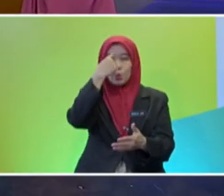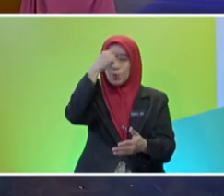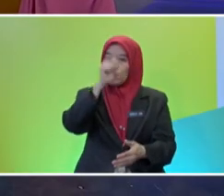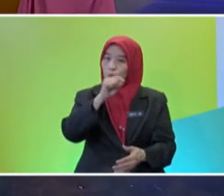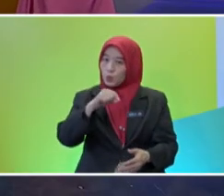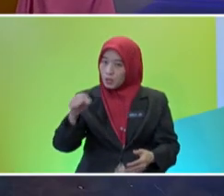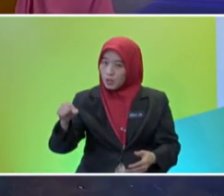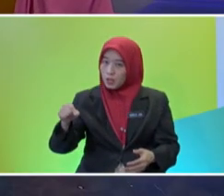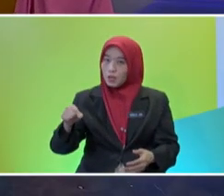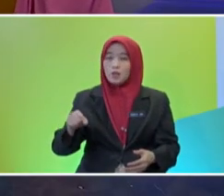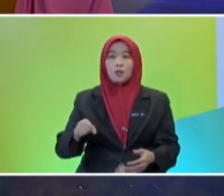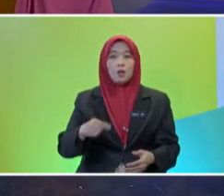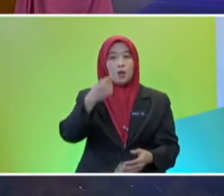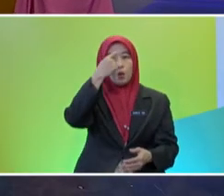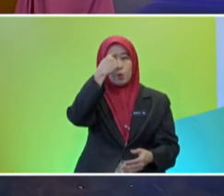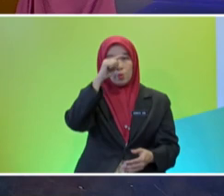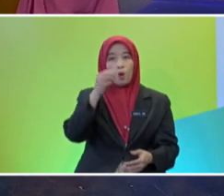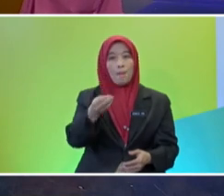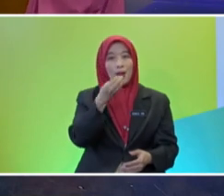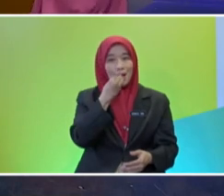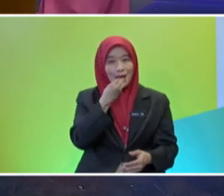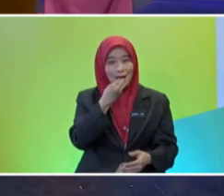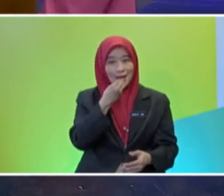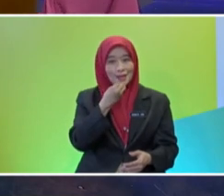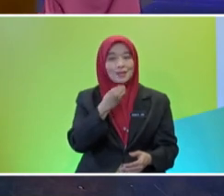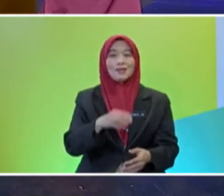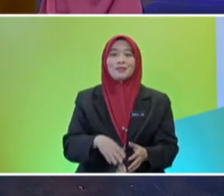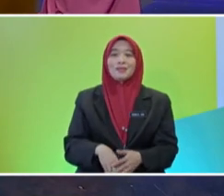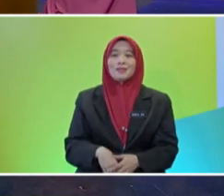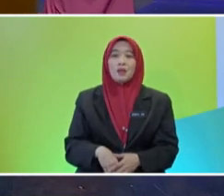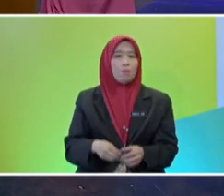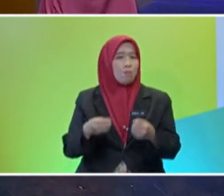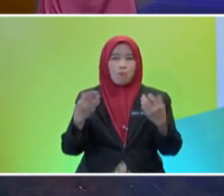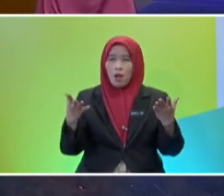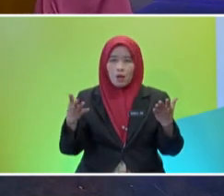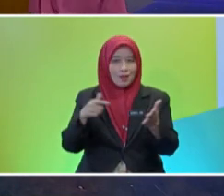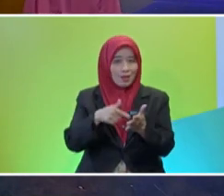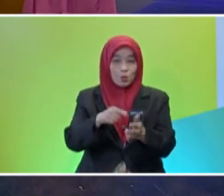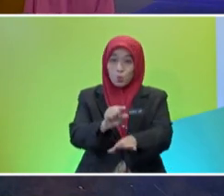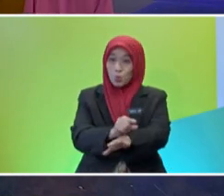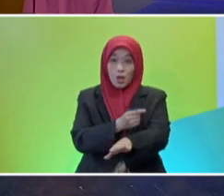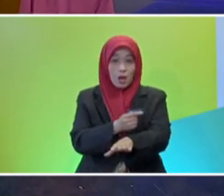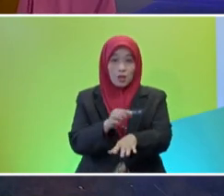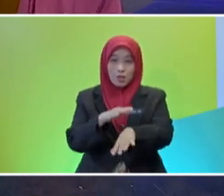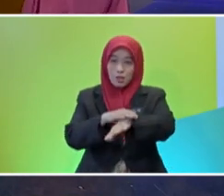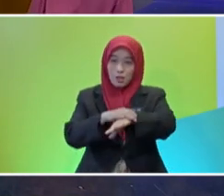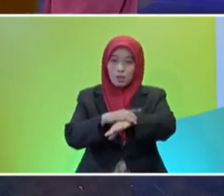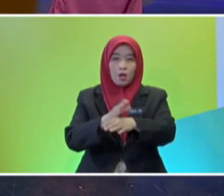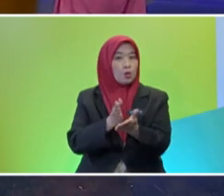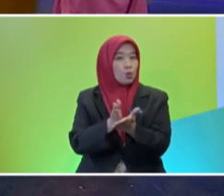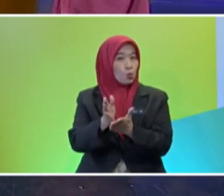betul. Macam biasa untuk makan. Pandai, Irfan. Banyak lagi kan, Irfan? Okey, banyak lagi kegunaan tangan, cikgu. Okay. Seterusnya, kita